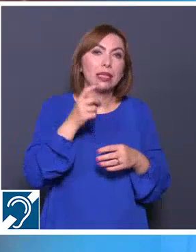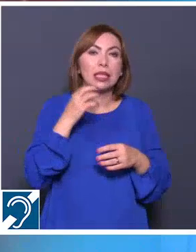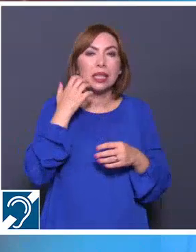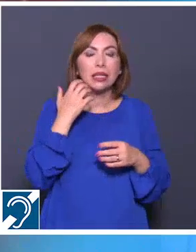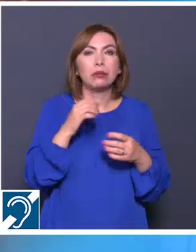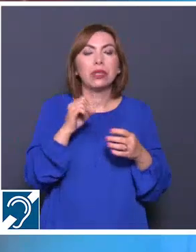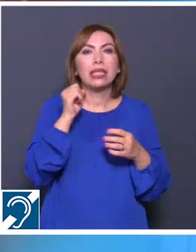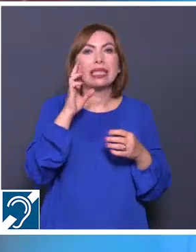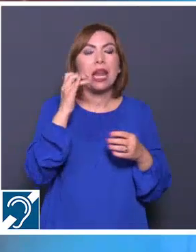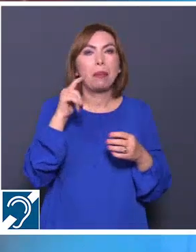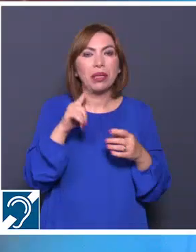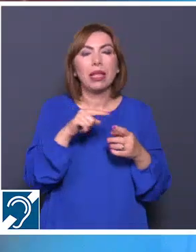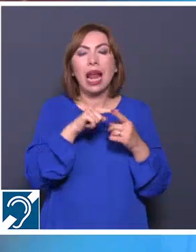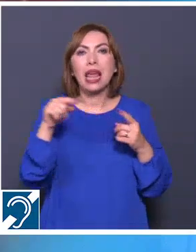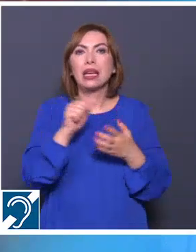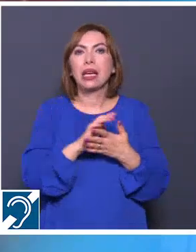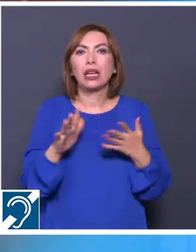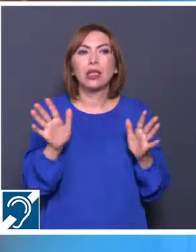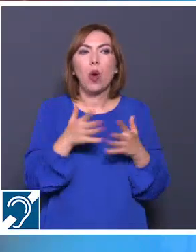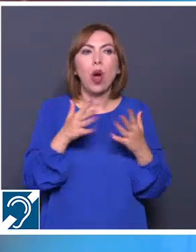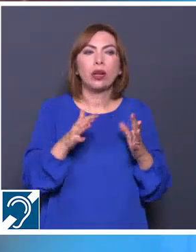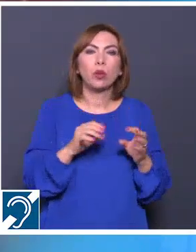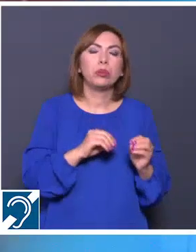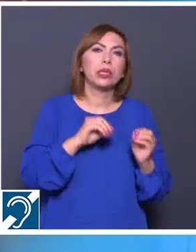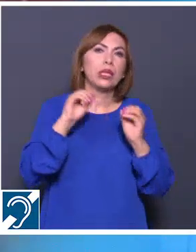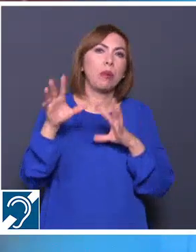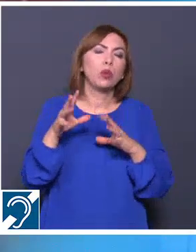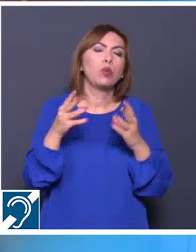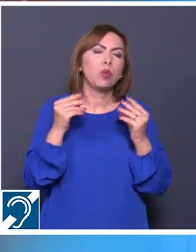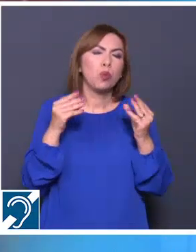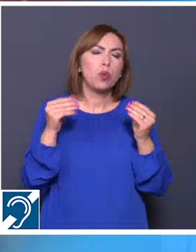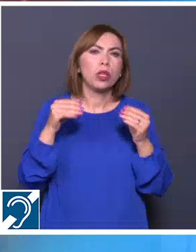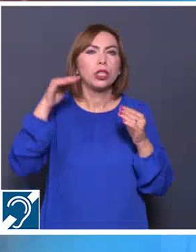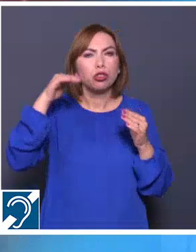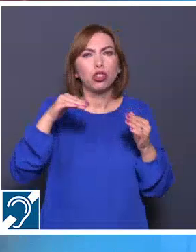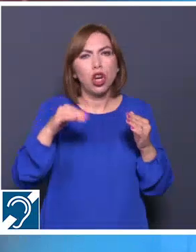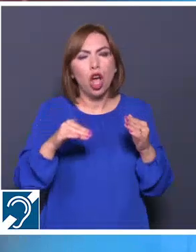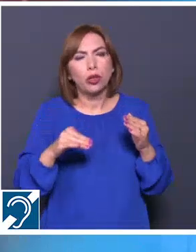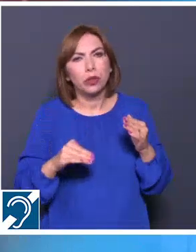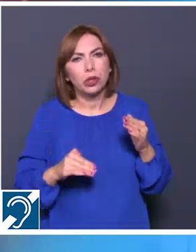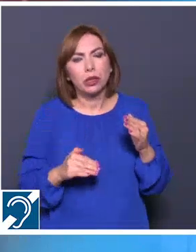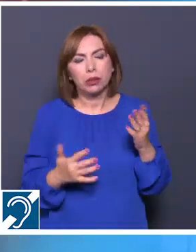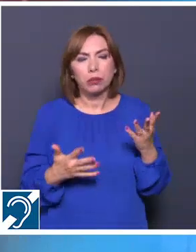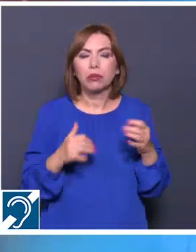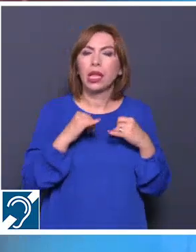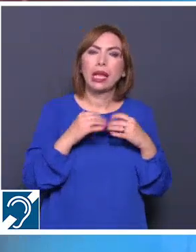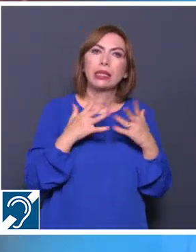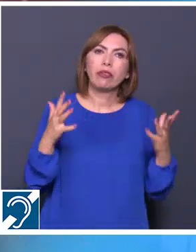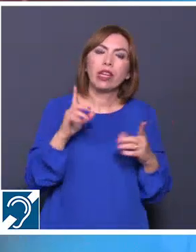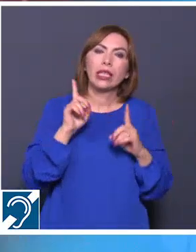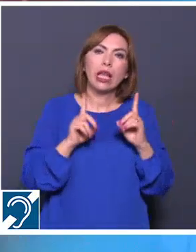când cu serviciile de streaming, linia gratuității oricum s-a mutat mult, mult în jos. Așa că, indiferent